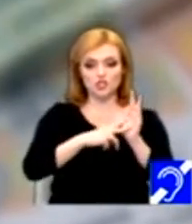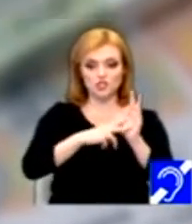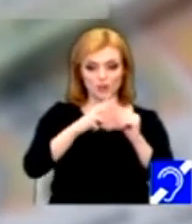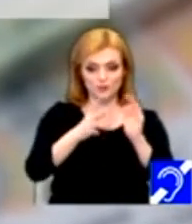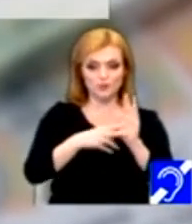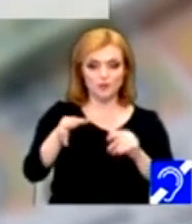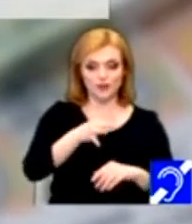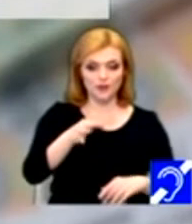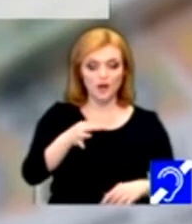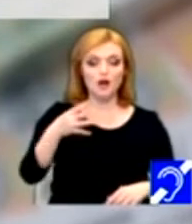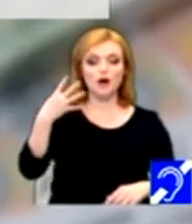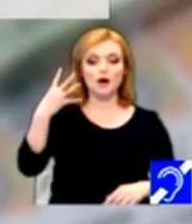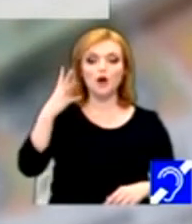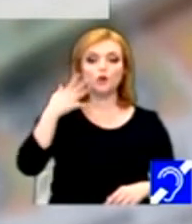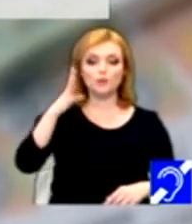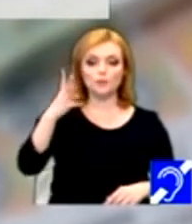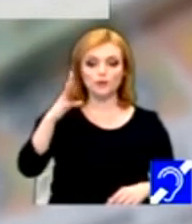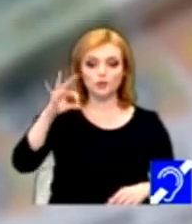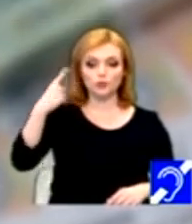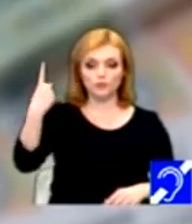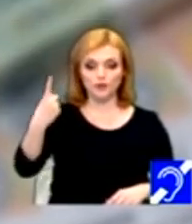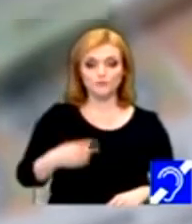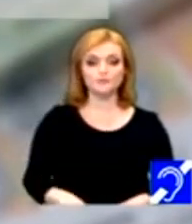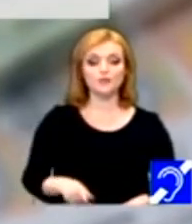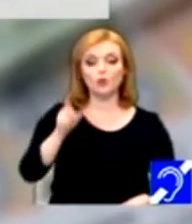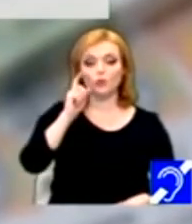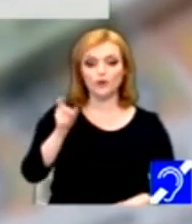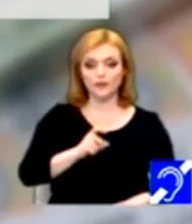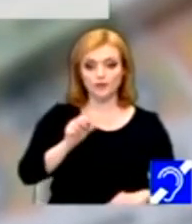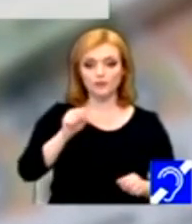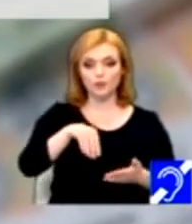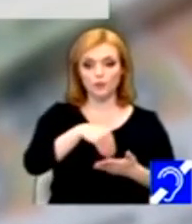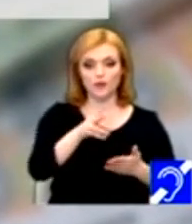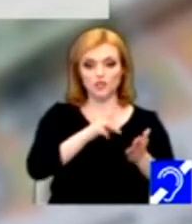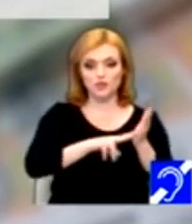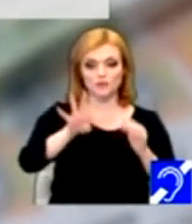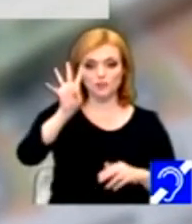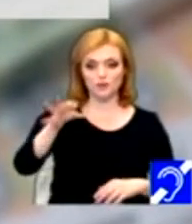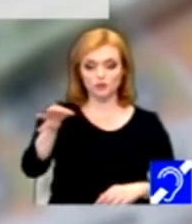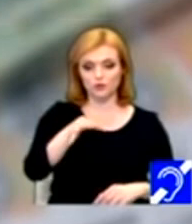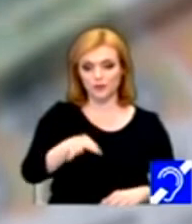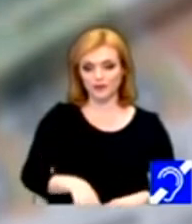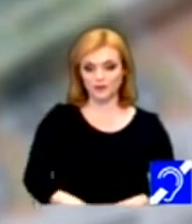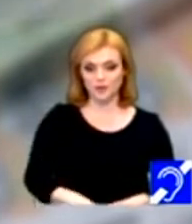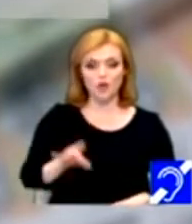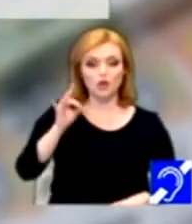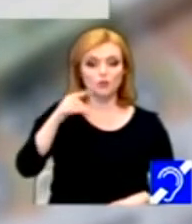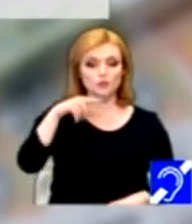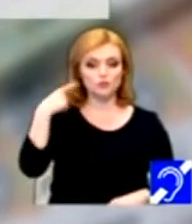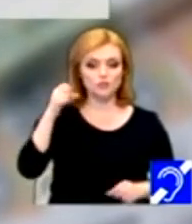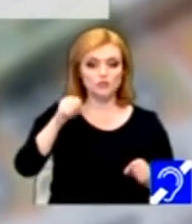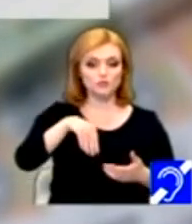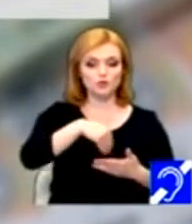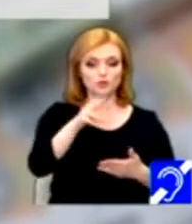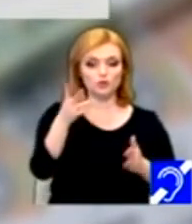bani. Leul românesc va fi cotat la 4 lei și 1 ban, iar hrivna ucrainană va avea valoarea de 74 de bani. Rubla rusească